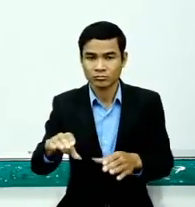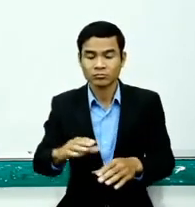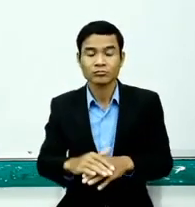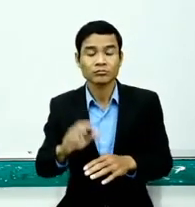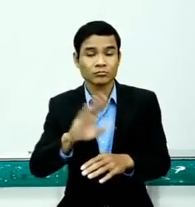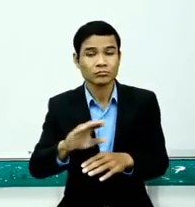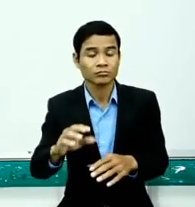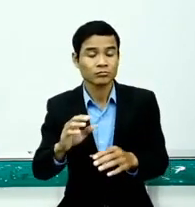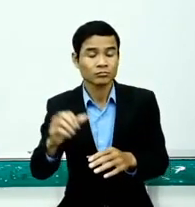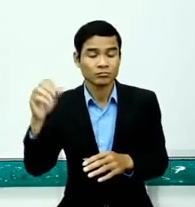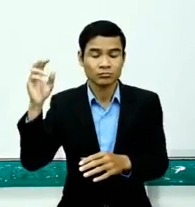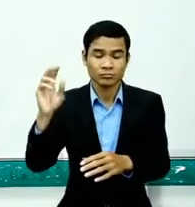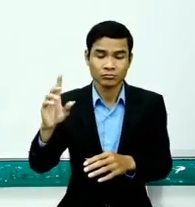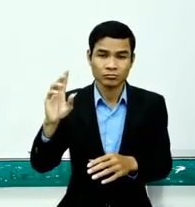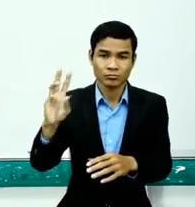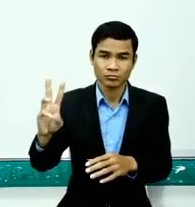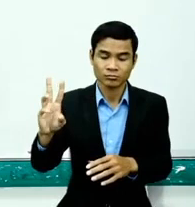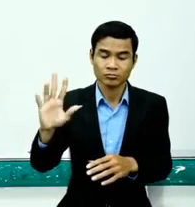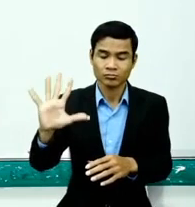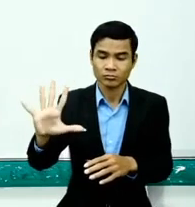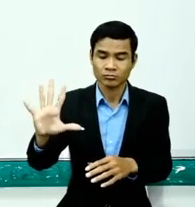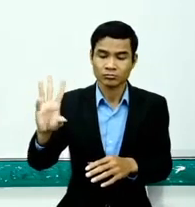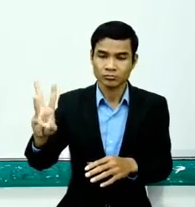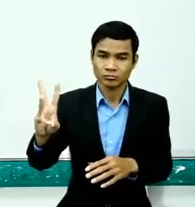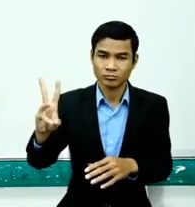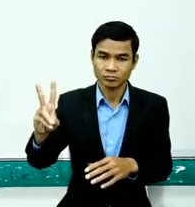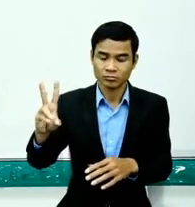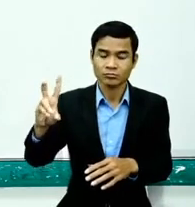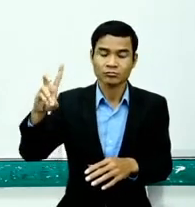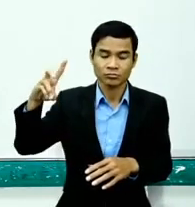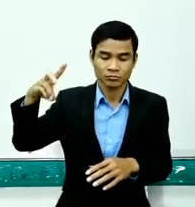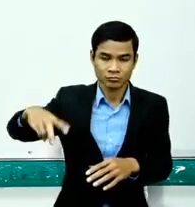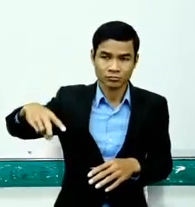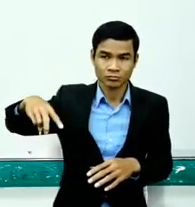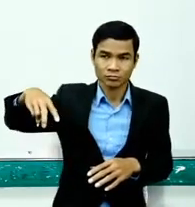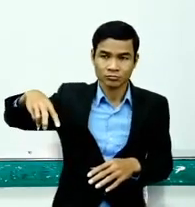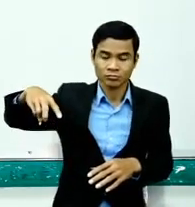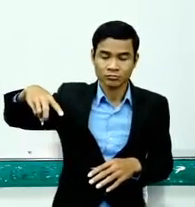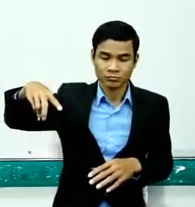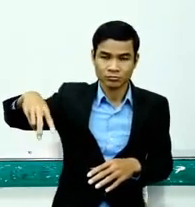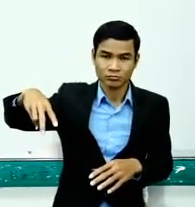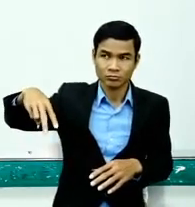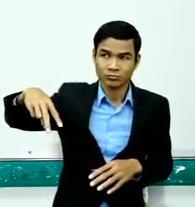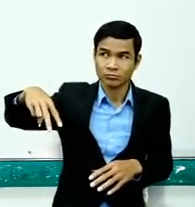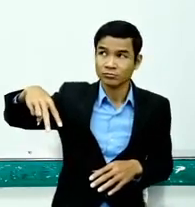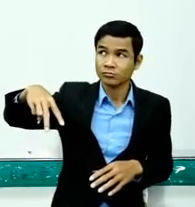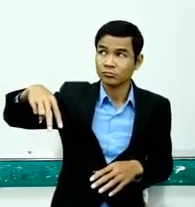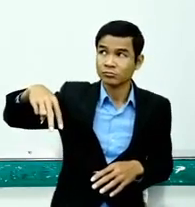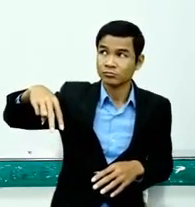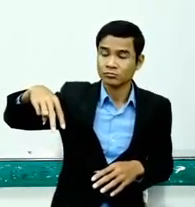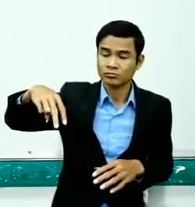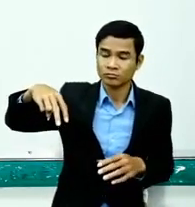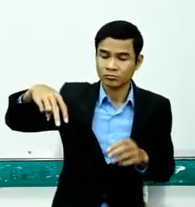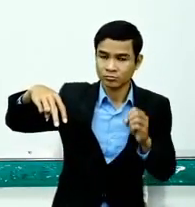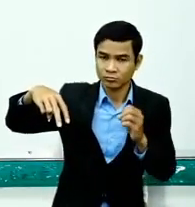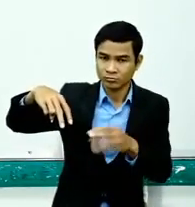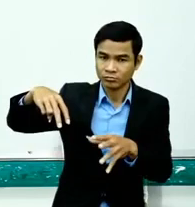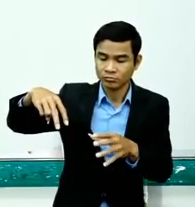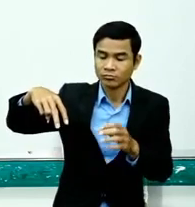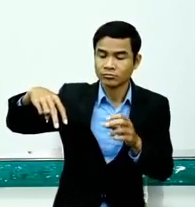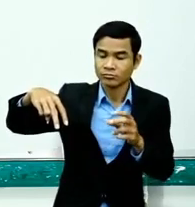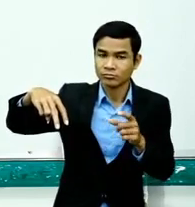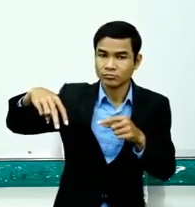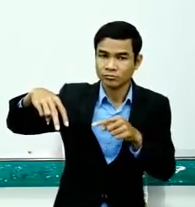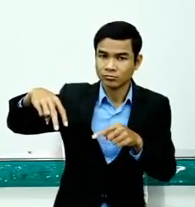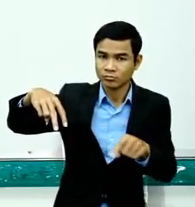ត្រៀមលើកដៃស្ដាំកូនដាក់ចង្អុលដៃនិងដៃកណ្ដាលចាសំយងចុះចាប់ផ្ដើមស្រាក់